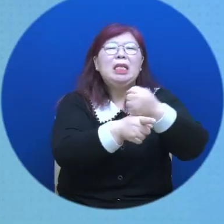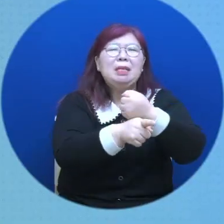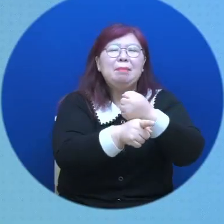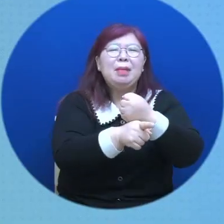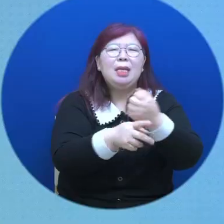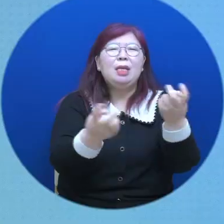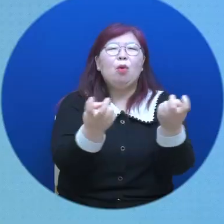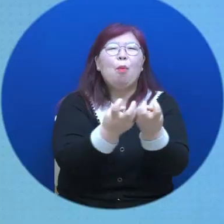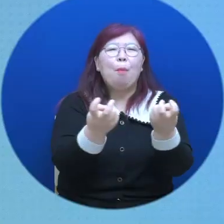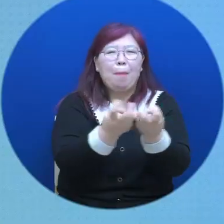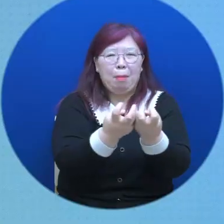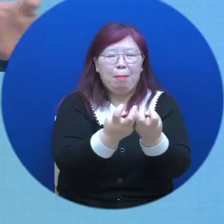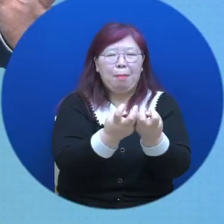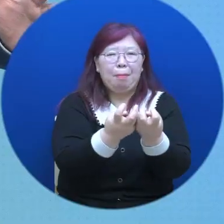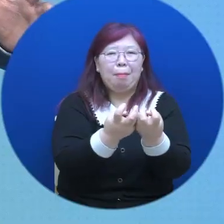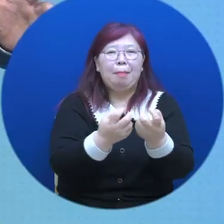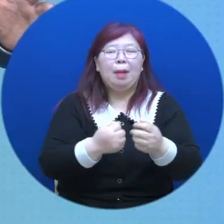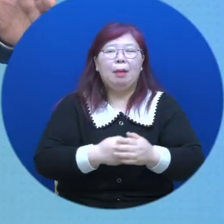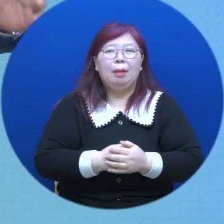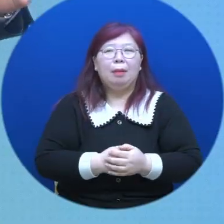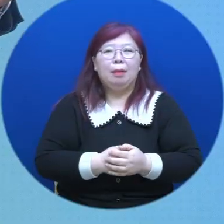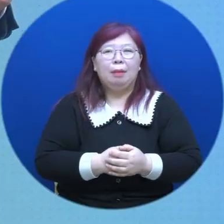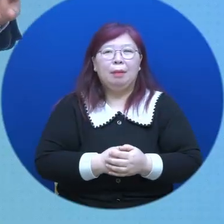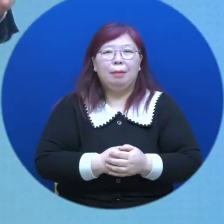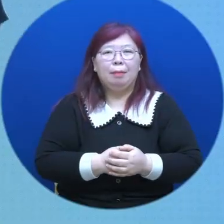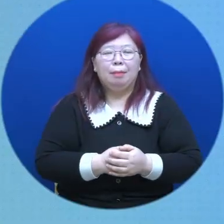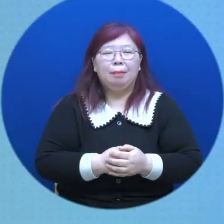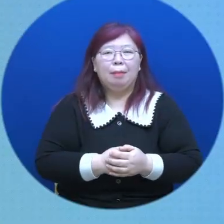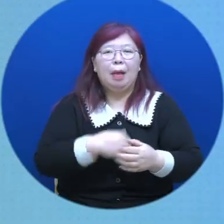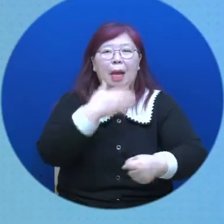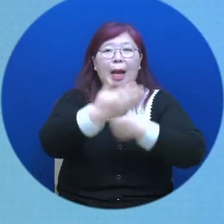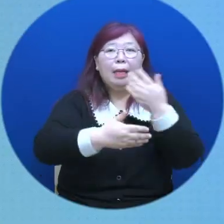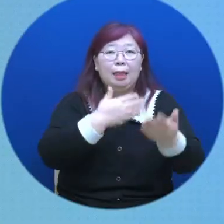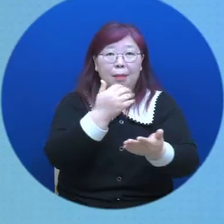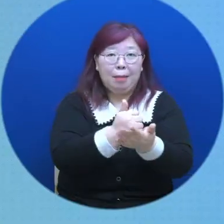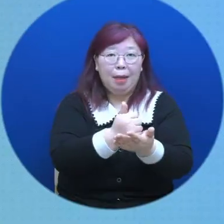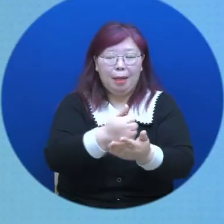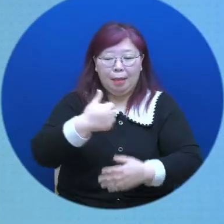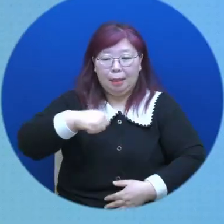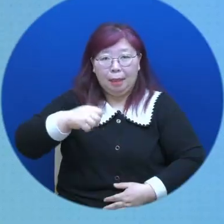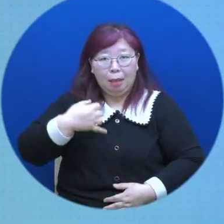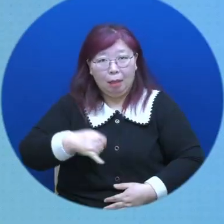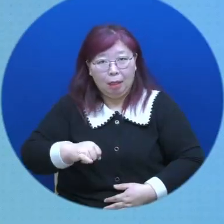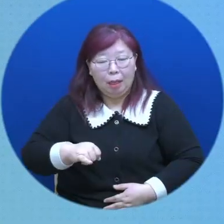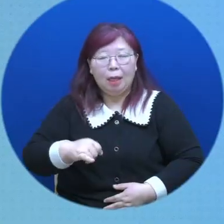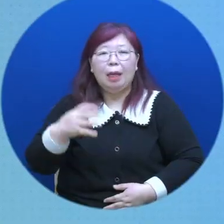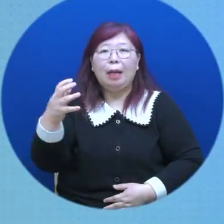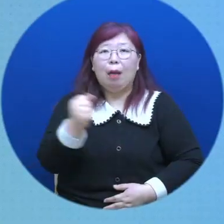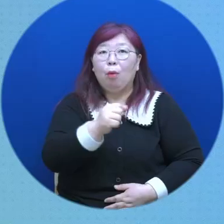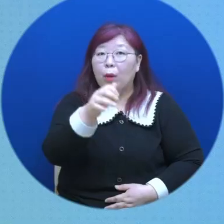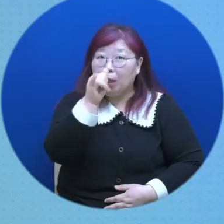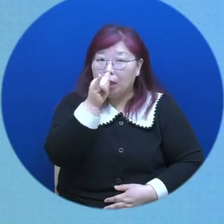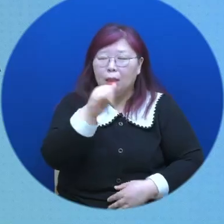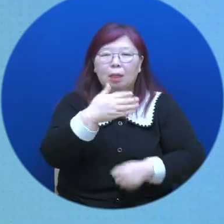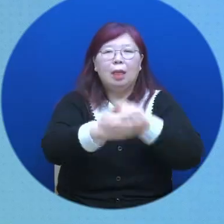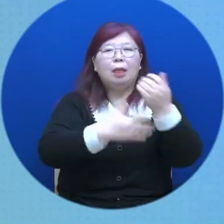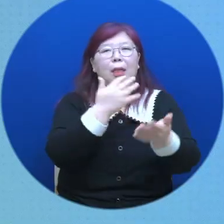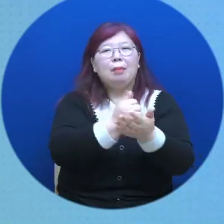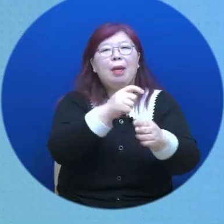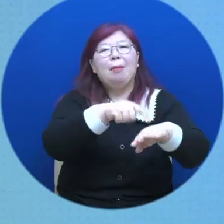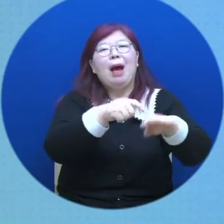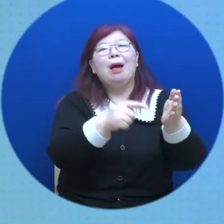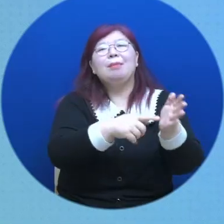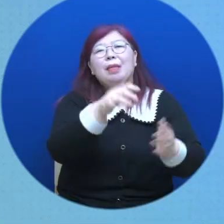만들어내게 됩니다. 맞습니다. 하나님께서 하나님의 자녀들에게 갖는 하나님의 마음이